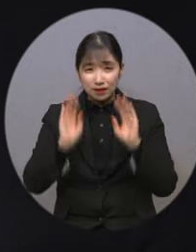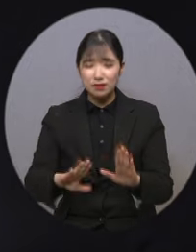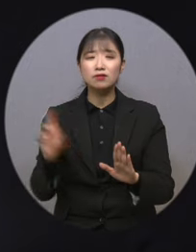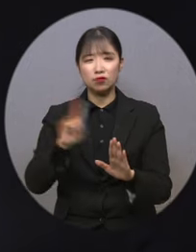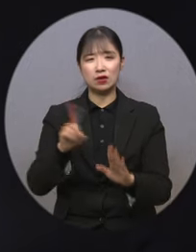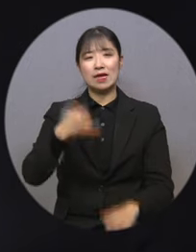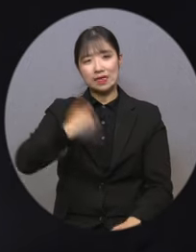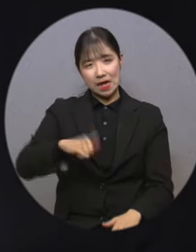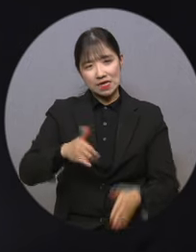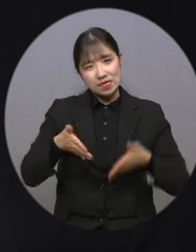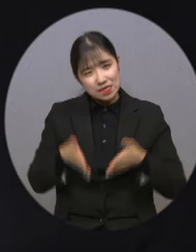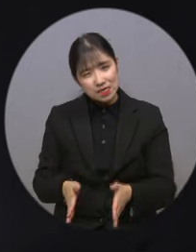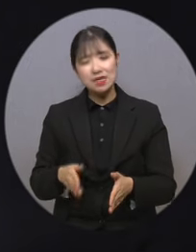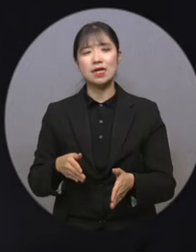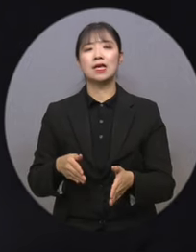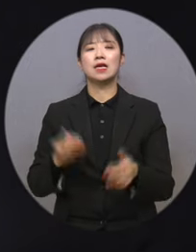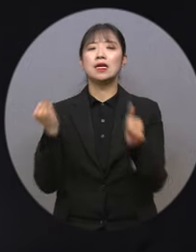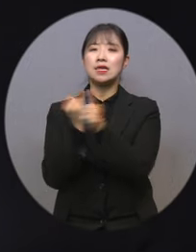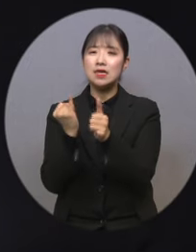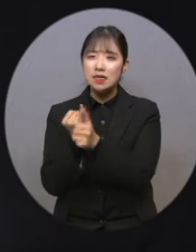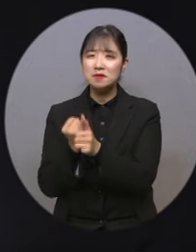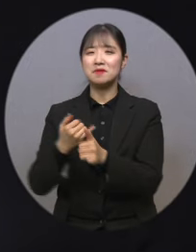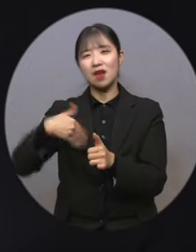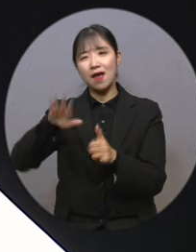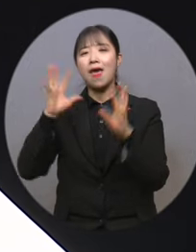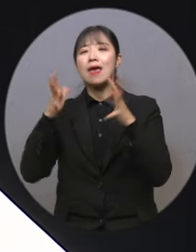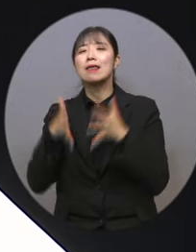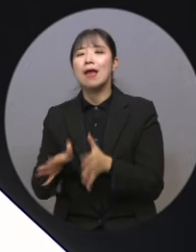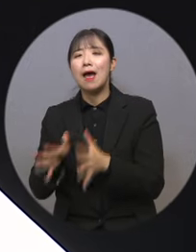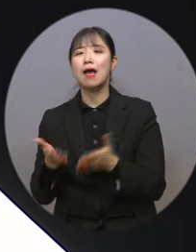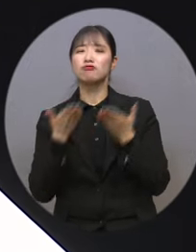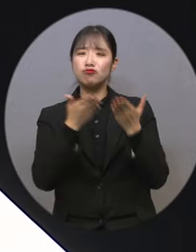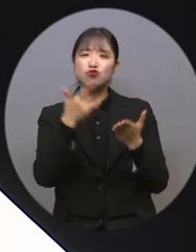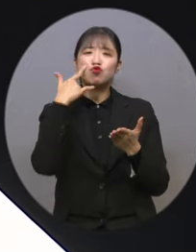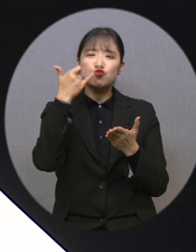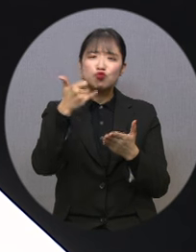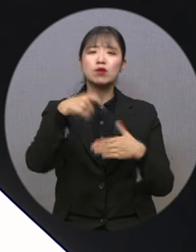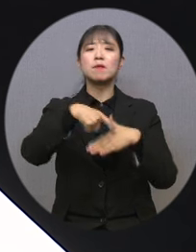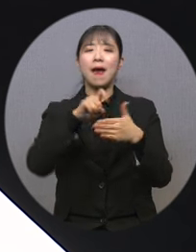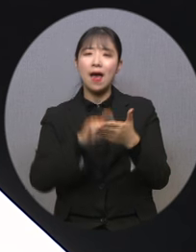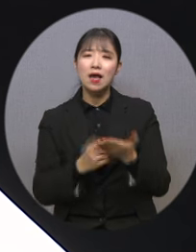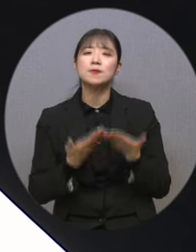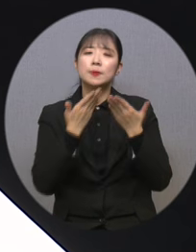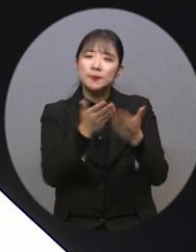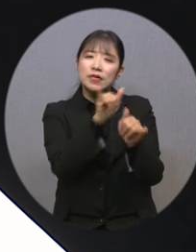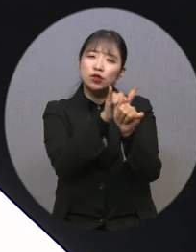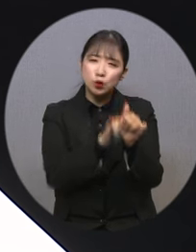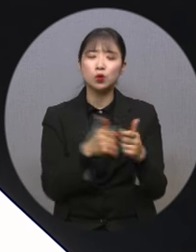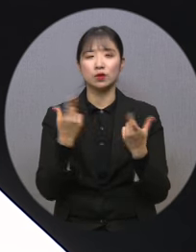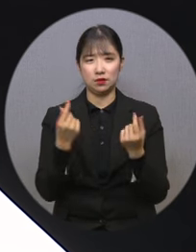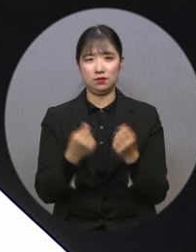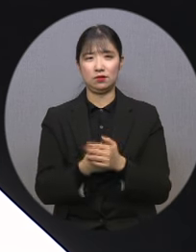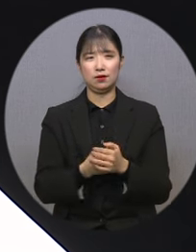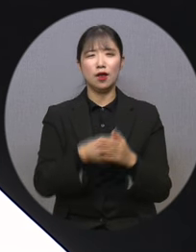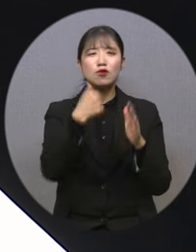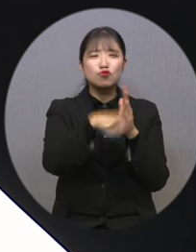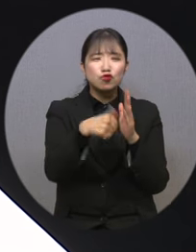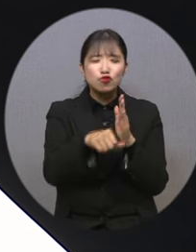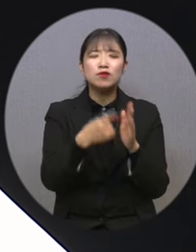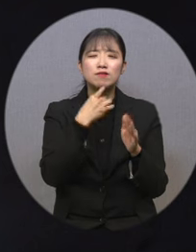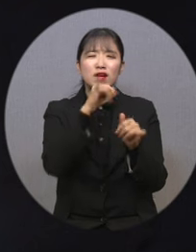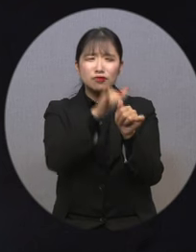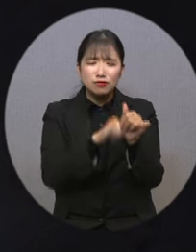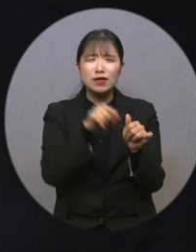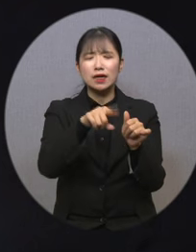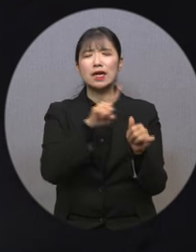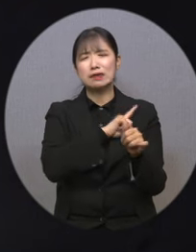거 장가 빨리 가서 시집 장가 가서 애 낳아주는 게 효도야. 그게 마음의 효도, 심효. 부모의 물질을 주는 거는 물효,